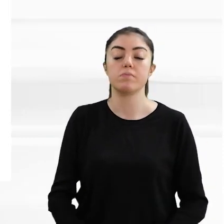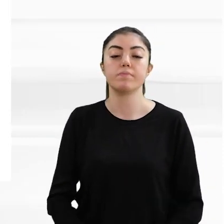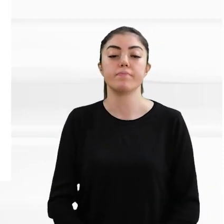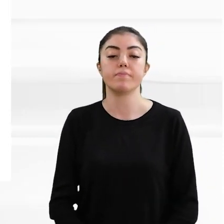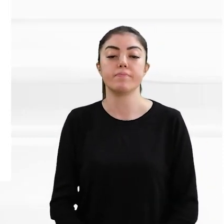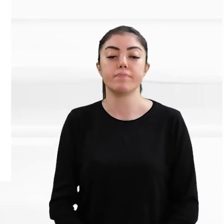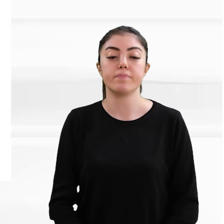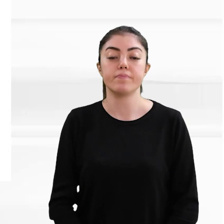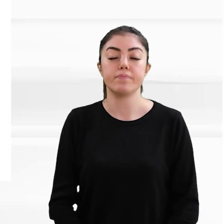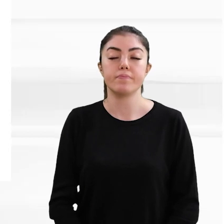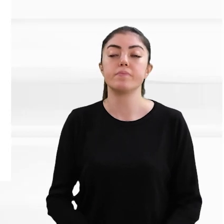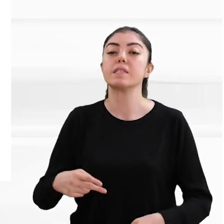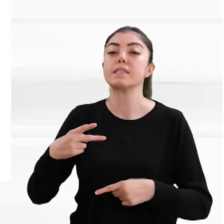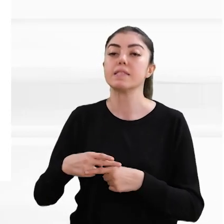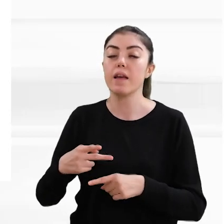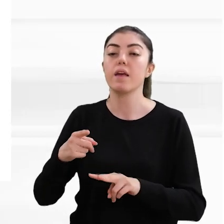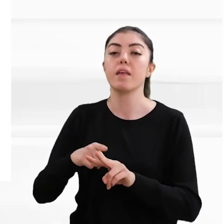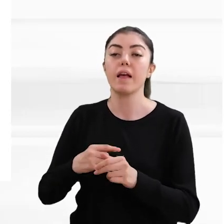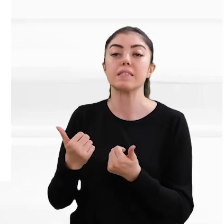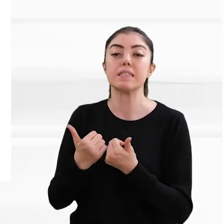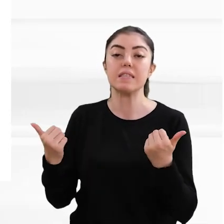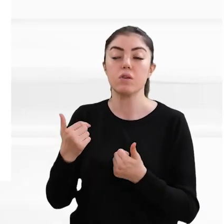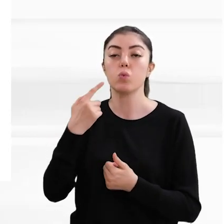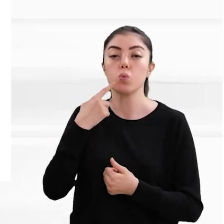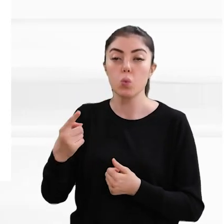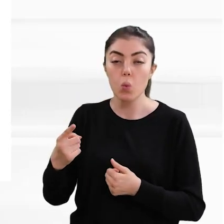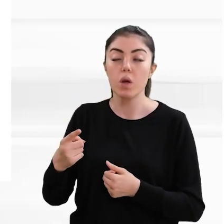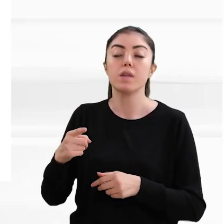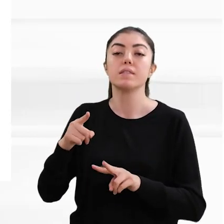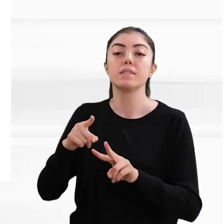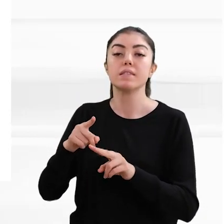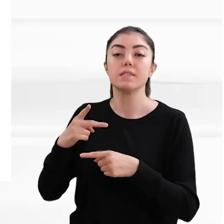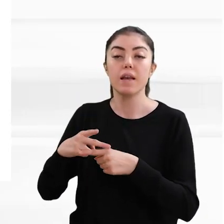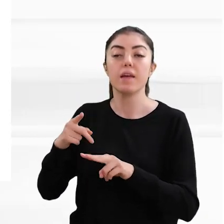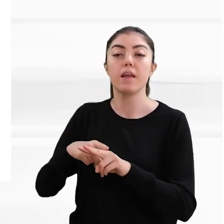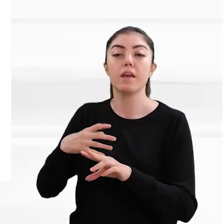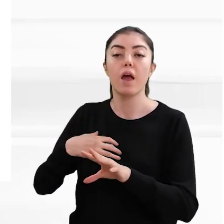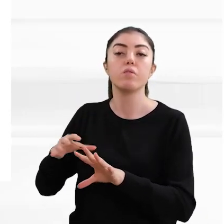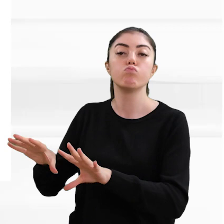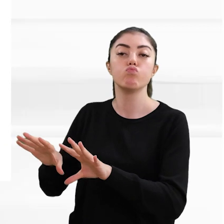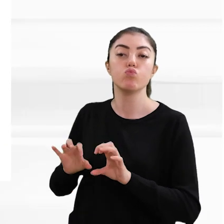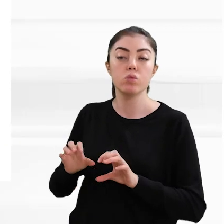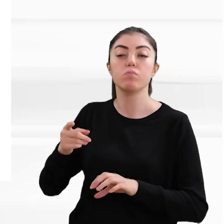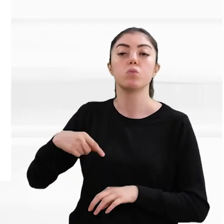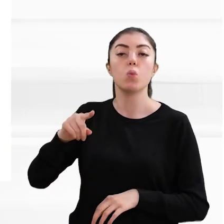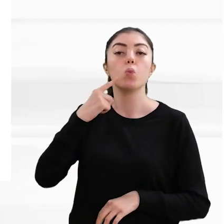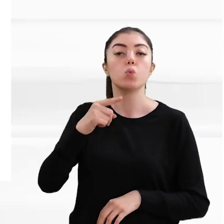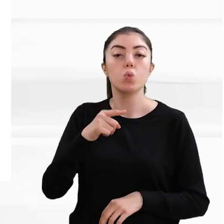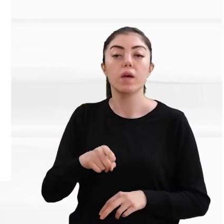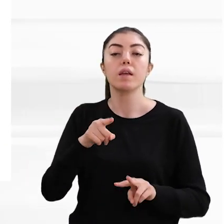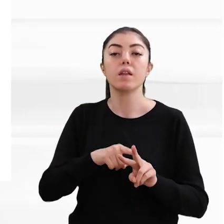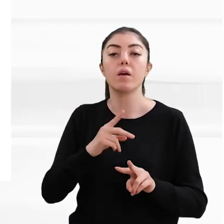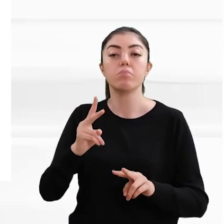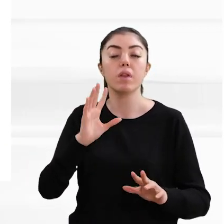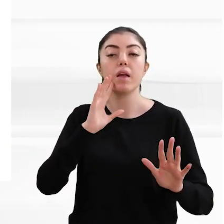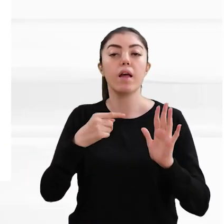Kuvvetimiz bu yönde olur. Z ile Y zıt işaretli olduğu için Z Y'yi kendisine doğru çekecektir. Bu durumda